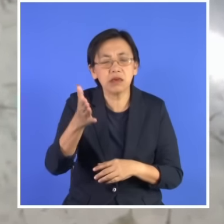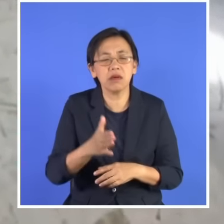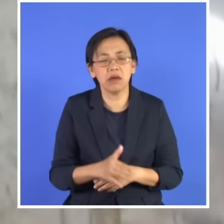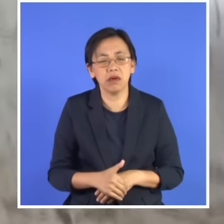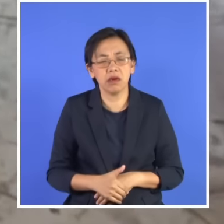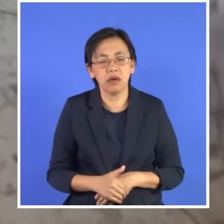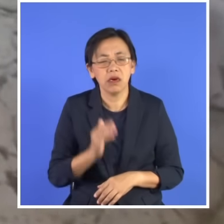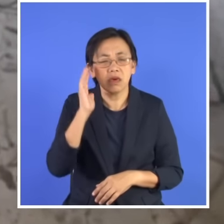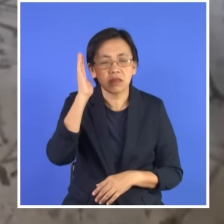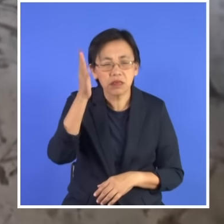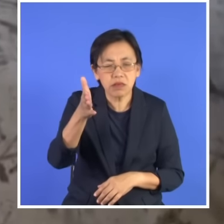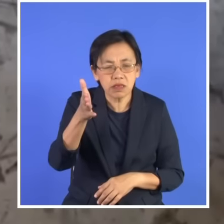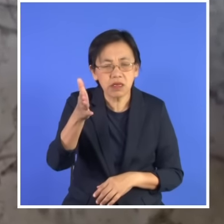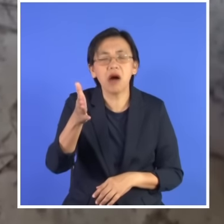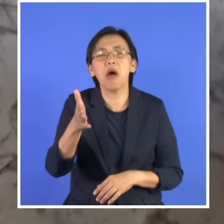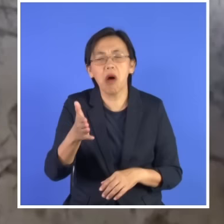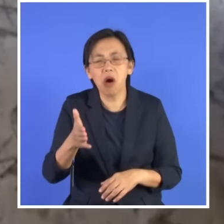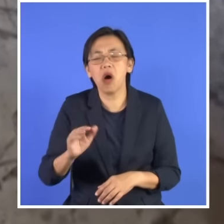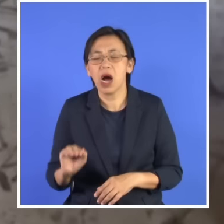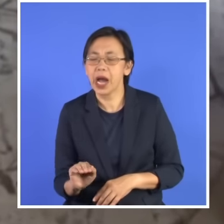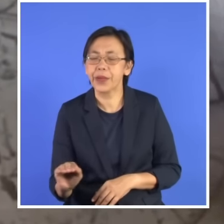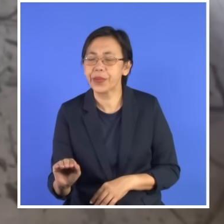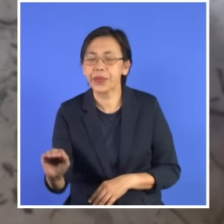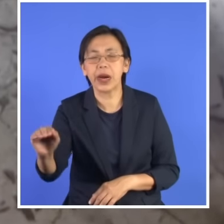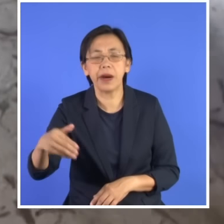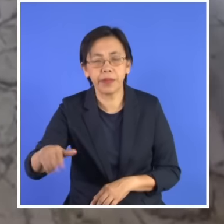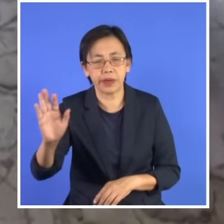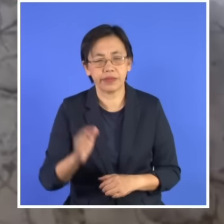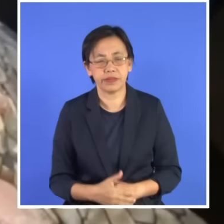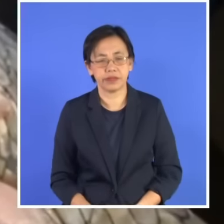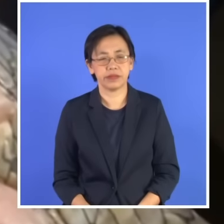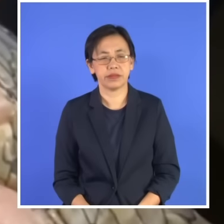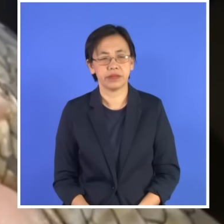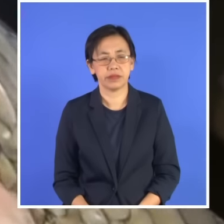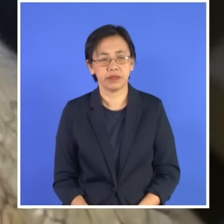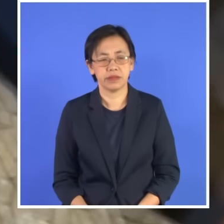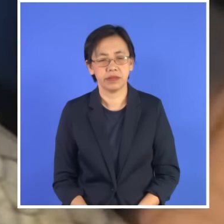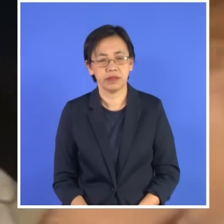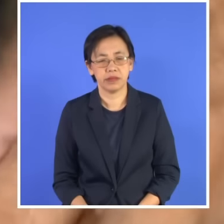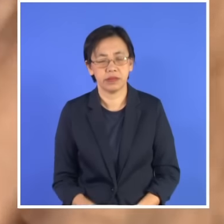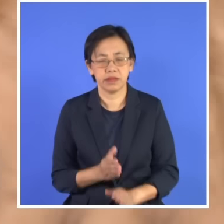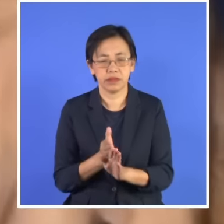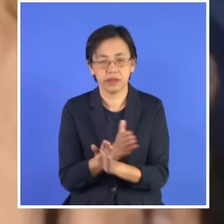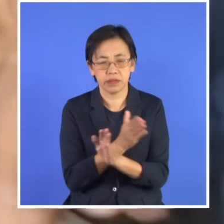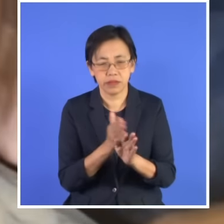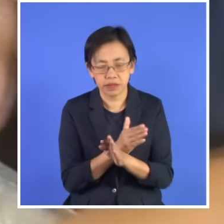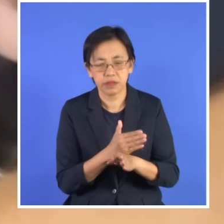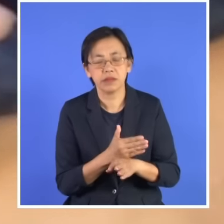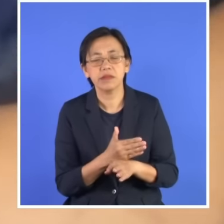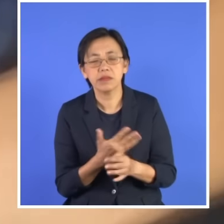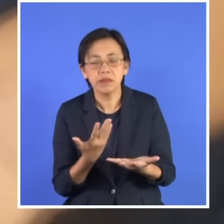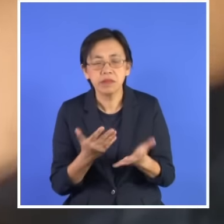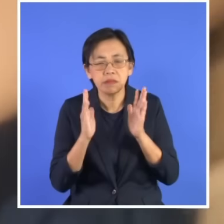ๆพื้นที่ธรรมชาติที่จะปล่อยให้มันหยุดต่อไปนะครับเออเจ้าของบ้านเล่าให้ฟังอย่างงี้ว่าก่อนหน้าเมีชาวบ้านนำบ่วงมาดัก